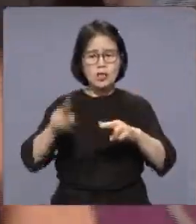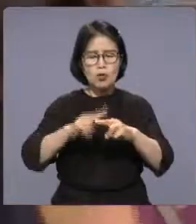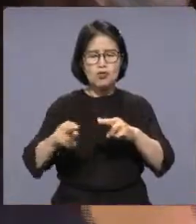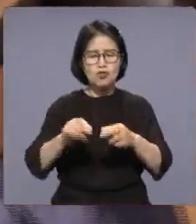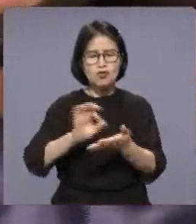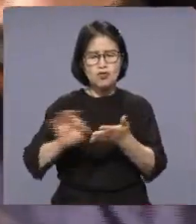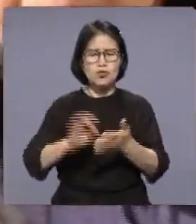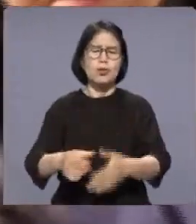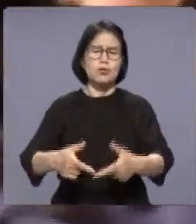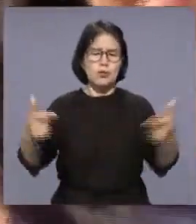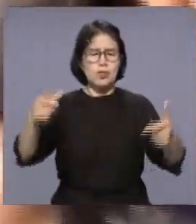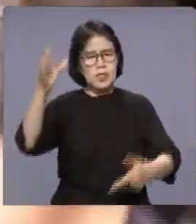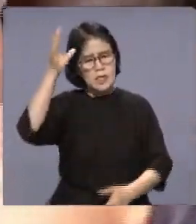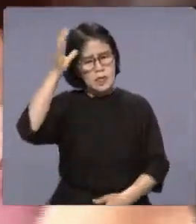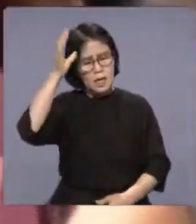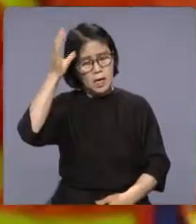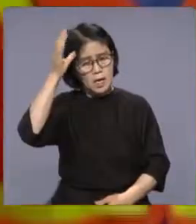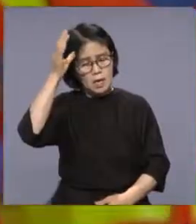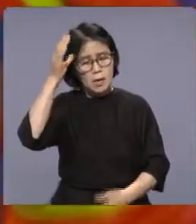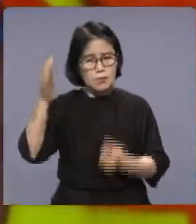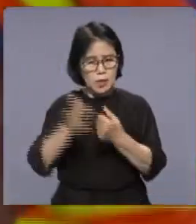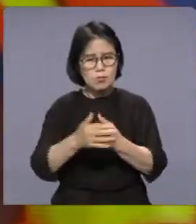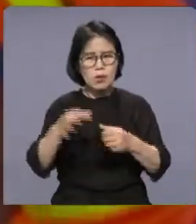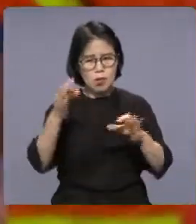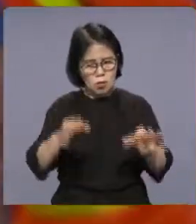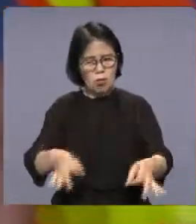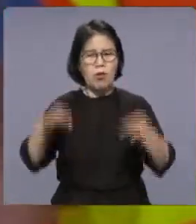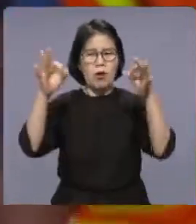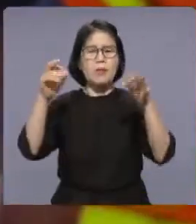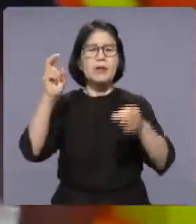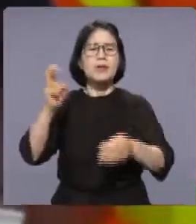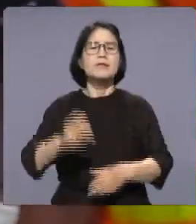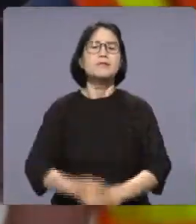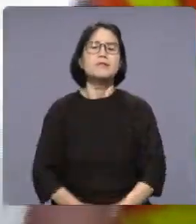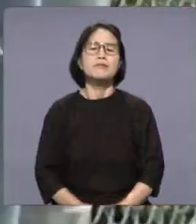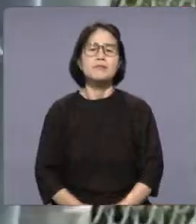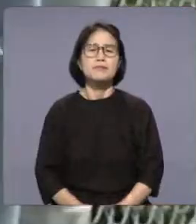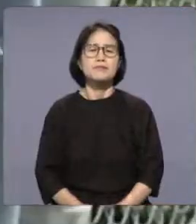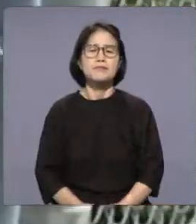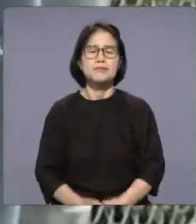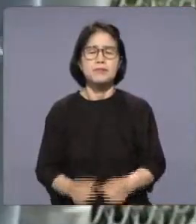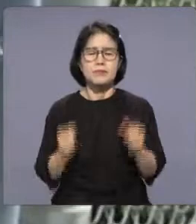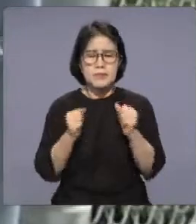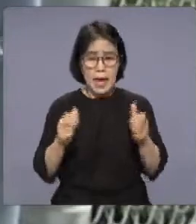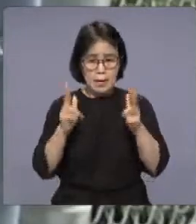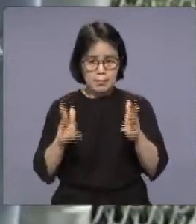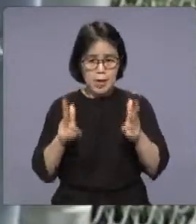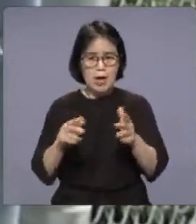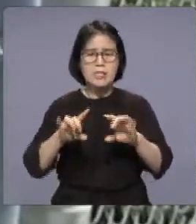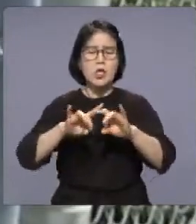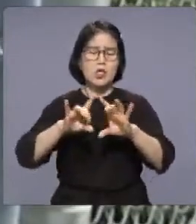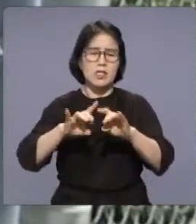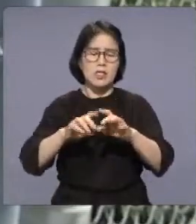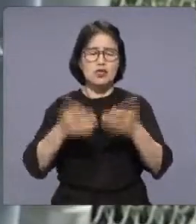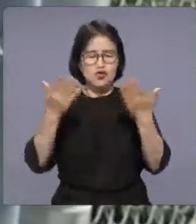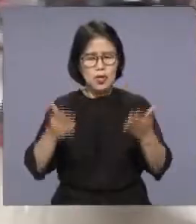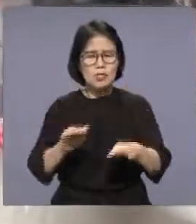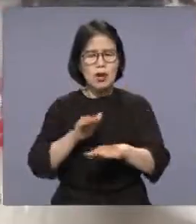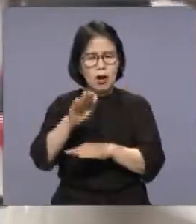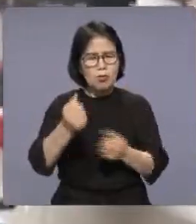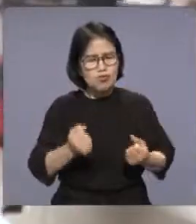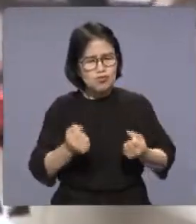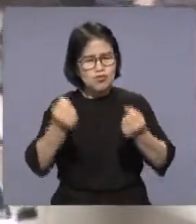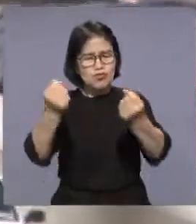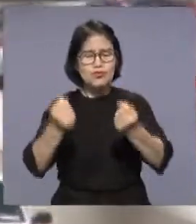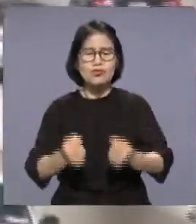늘 것이라는 기대감도 상승세를 부추겼습니다. 냉방 전기 수요 확대와 휴가철 차량 이동